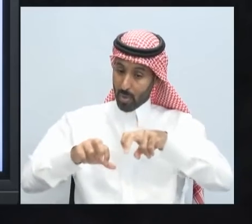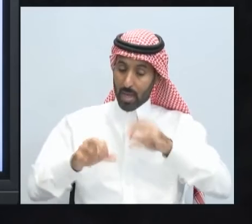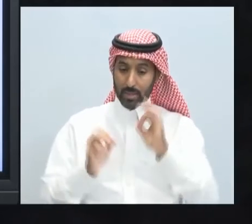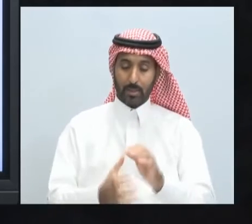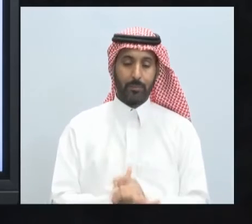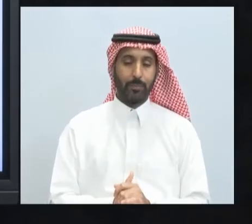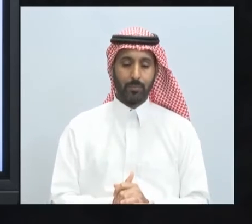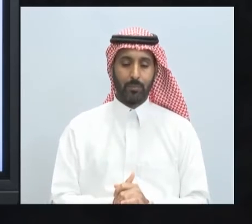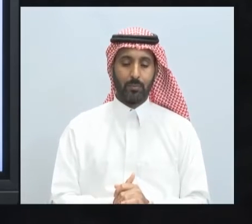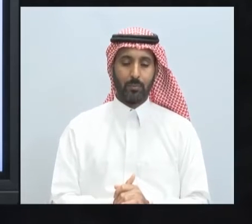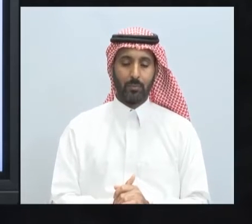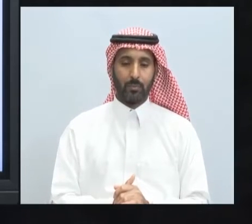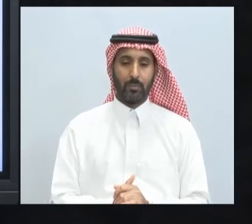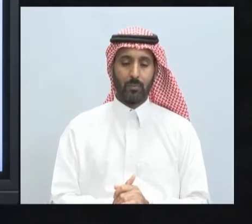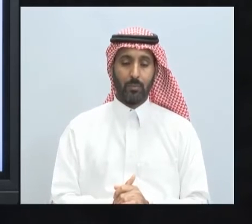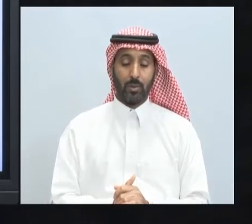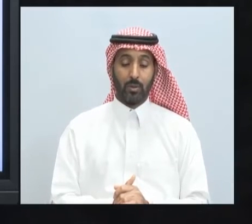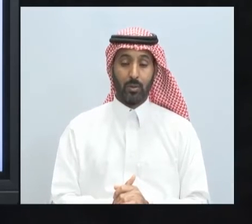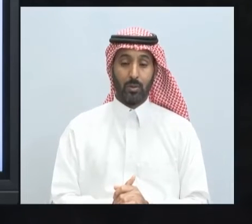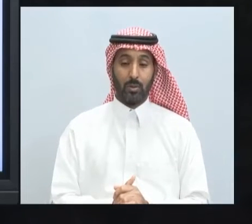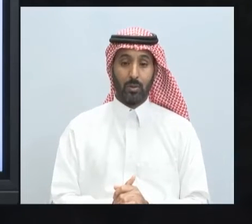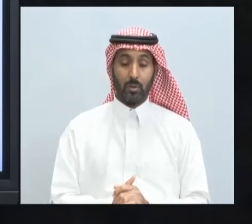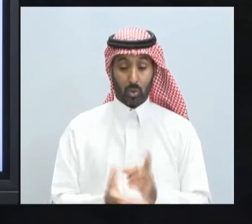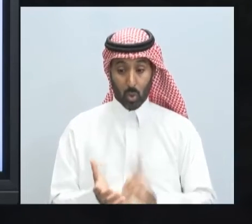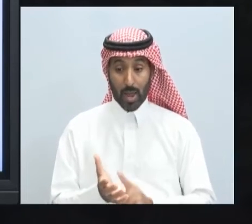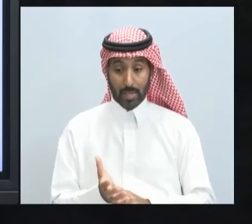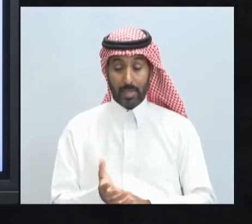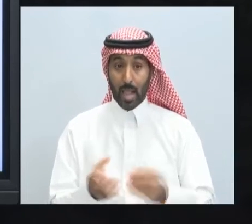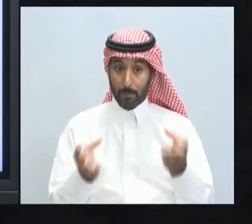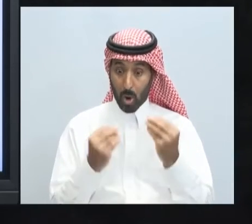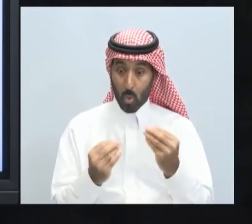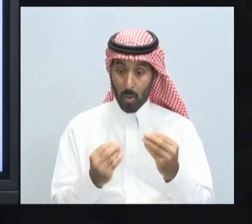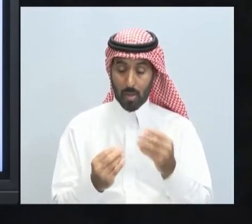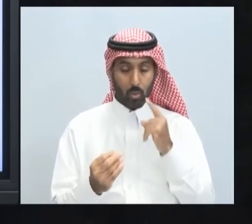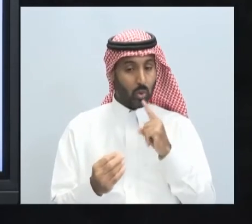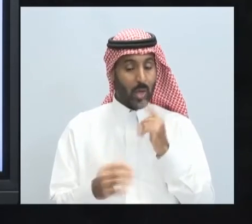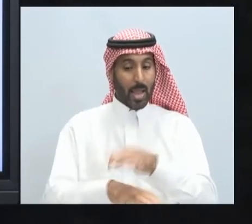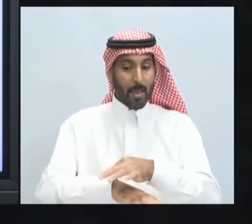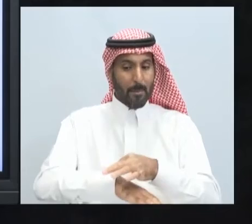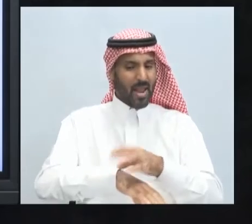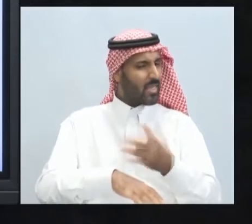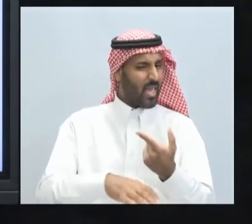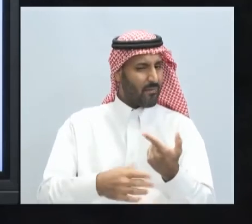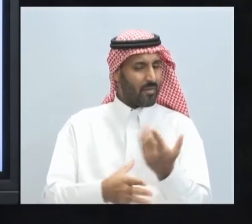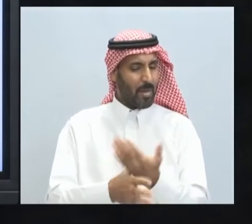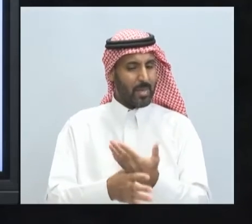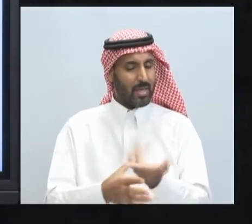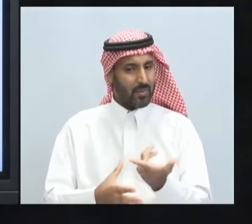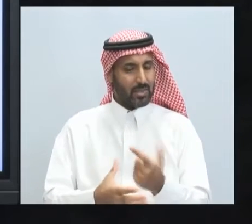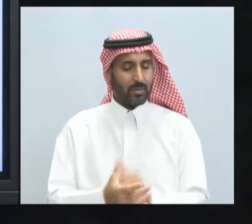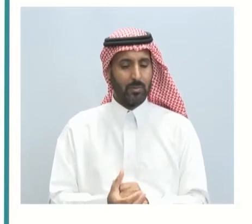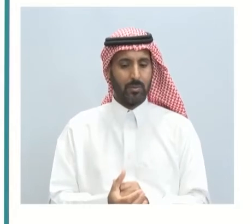الادله التي توثق لكم هذا المرضين وكيف حدث ومصدر